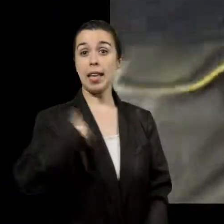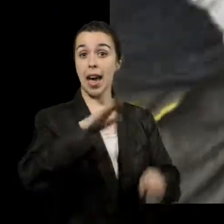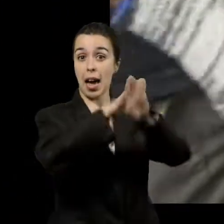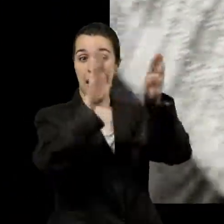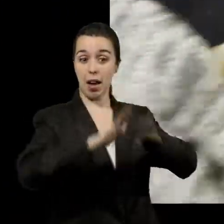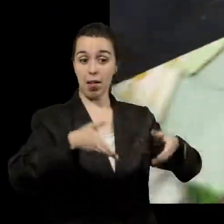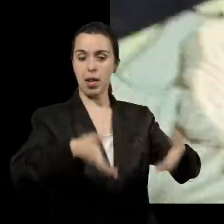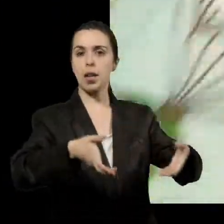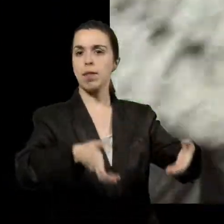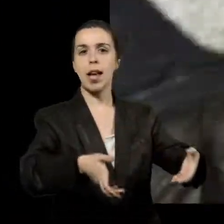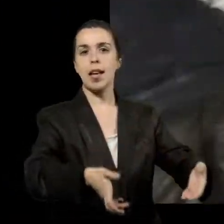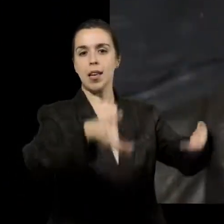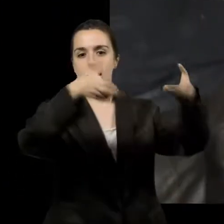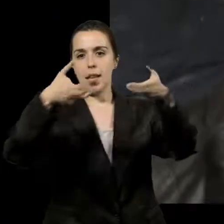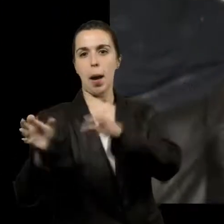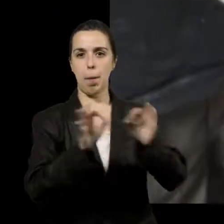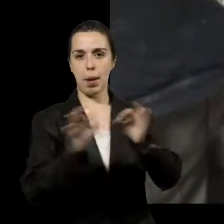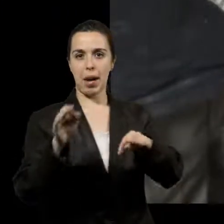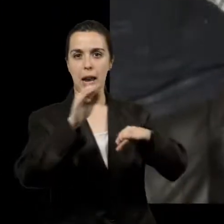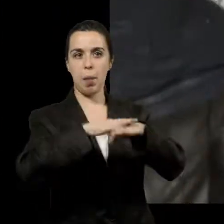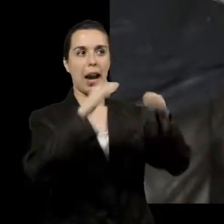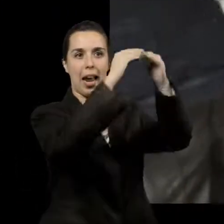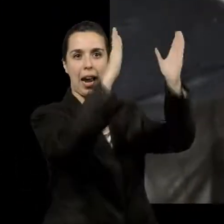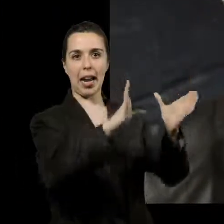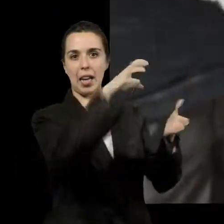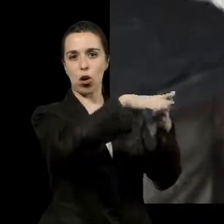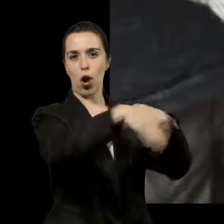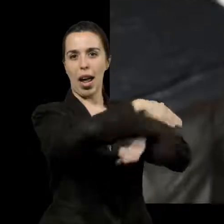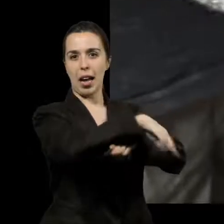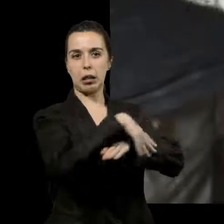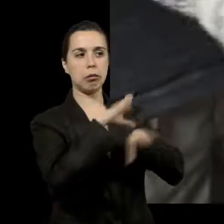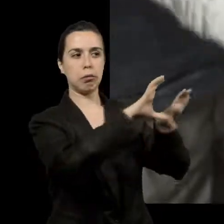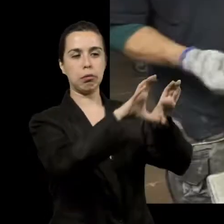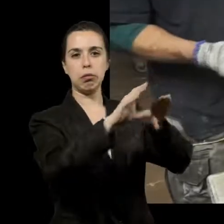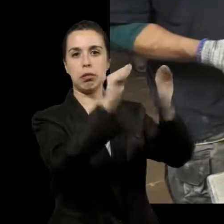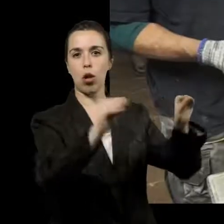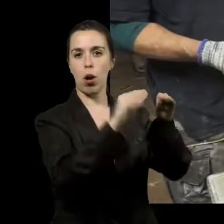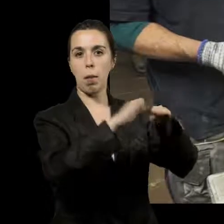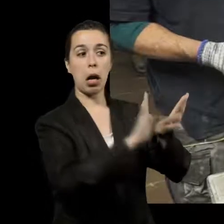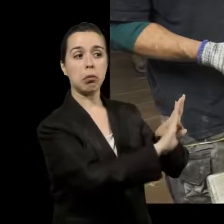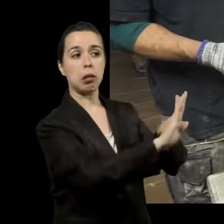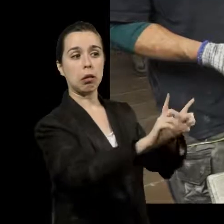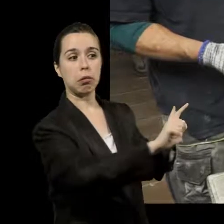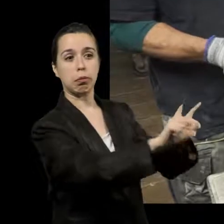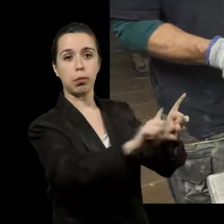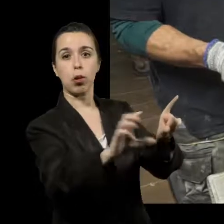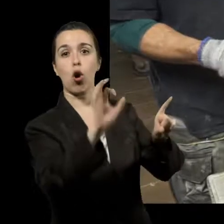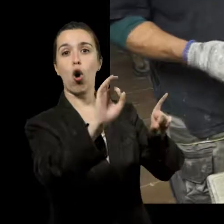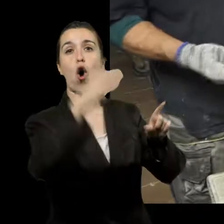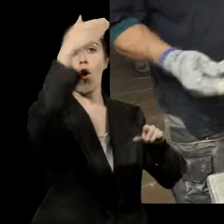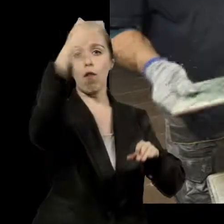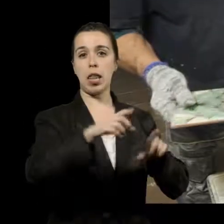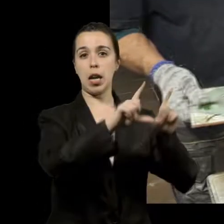Un cop acabada la peça, ja està a punt per ser aplicada a l'arquitectura, creant principalment arrambadors i decoracions de